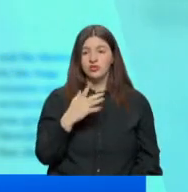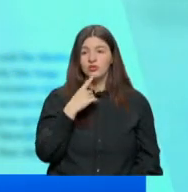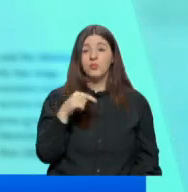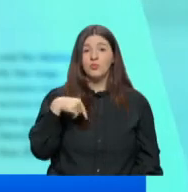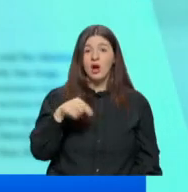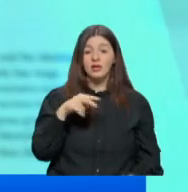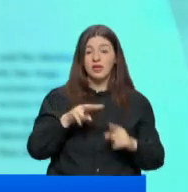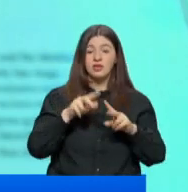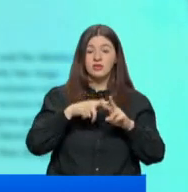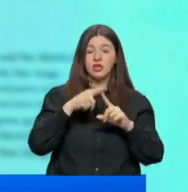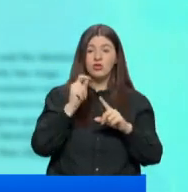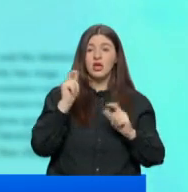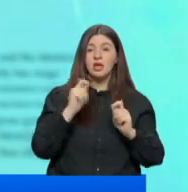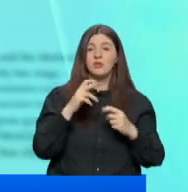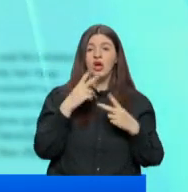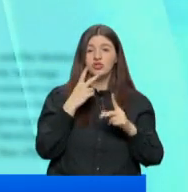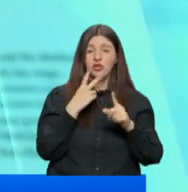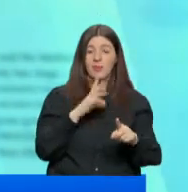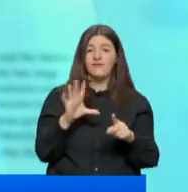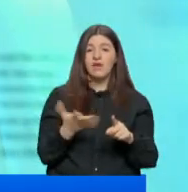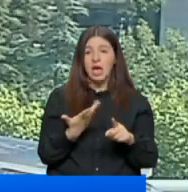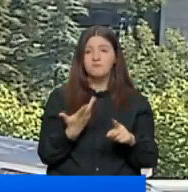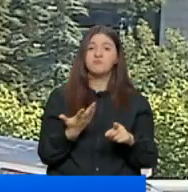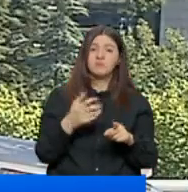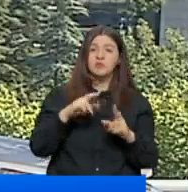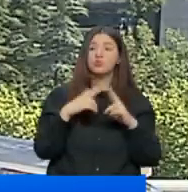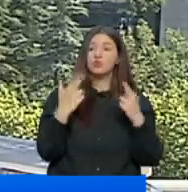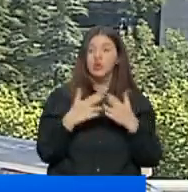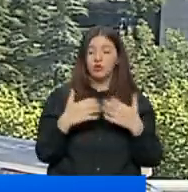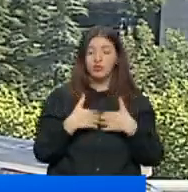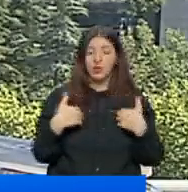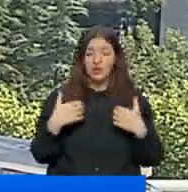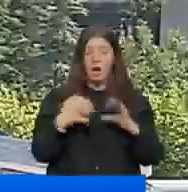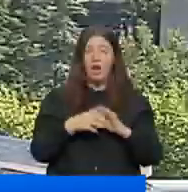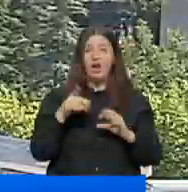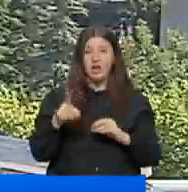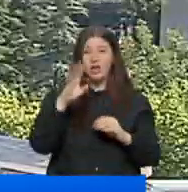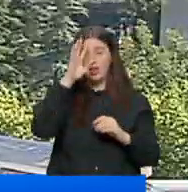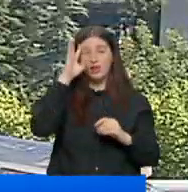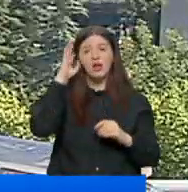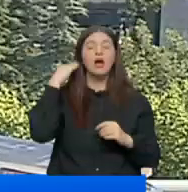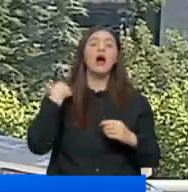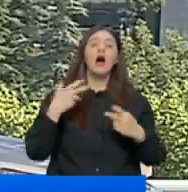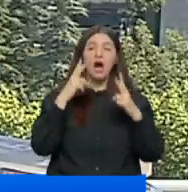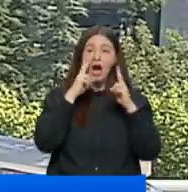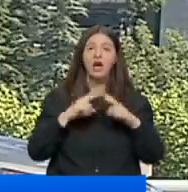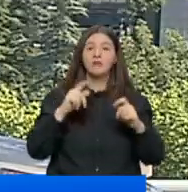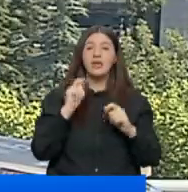arada NATO'dan yapılan açıklama ya da dünyada güvenlikle ilgili araştırmalar